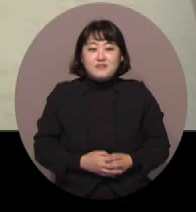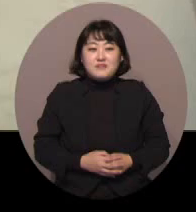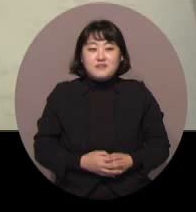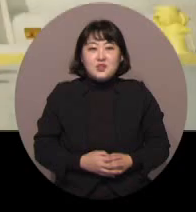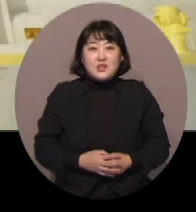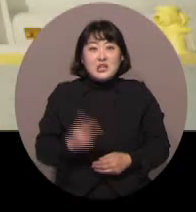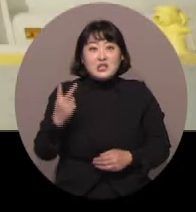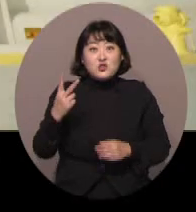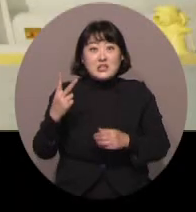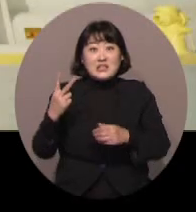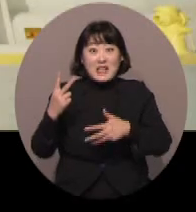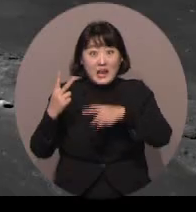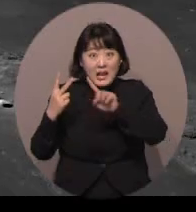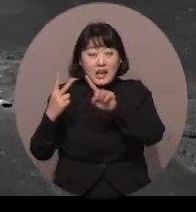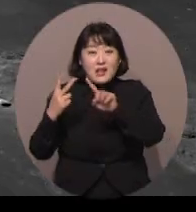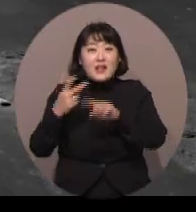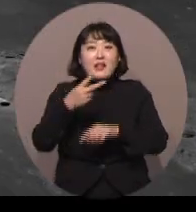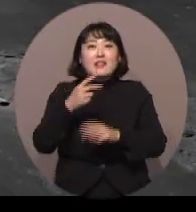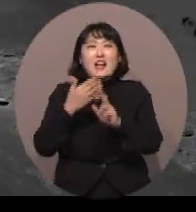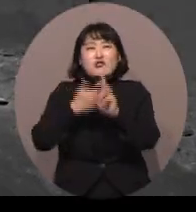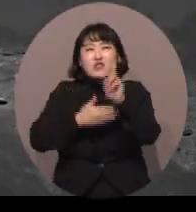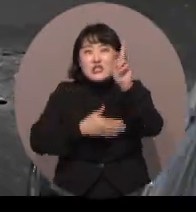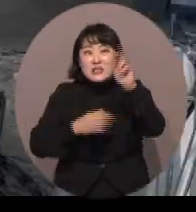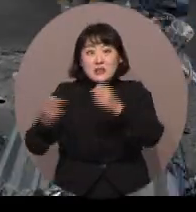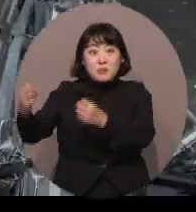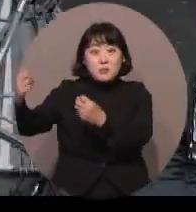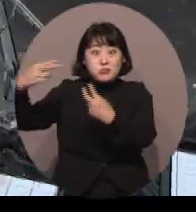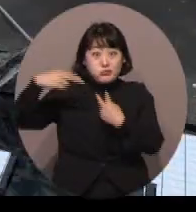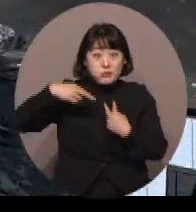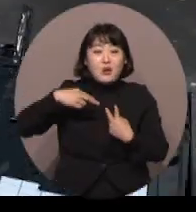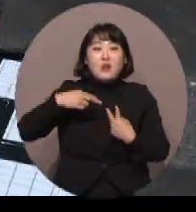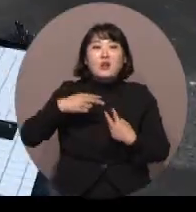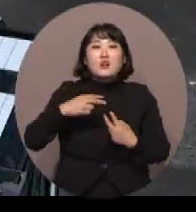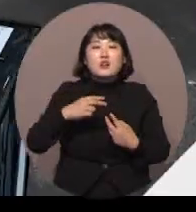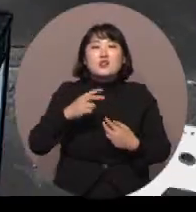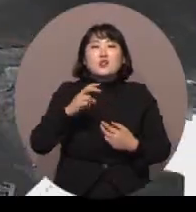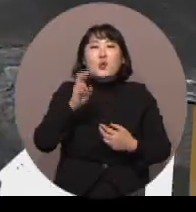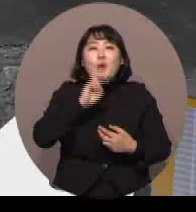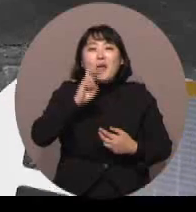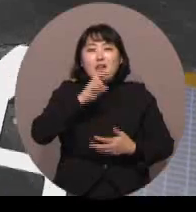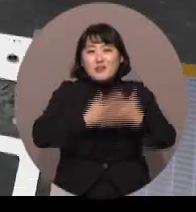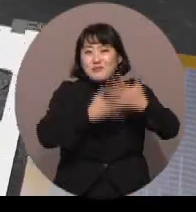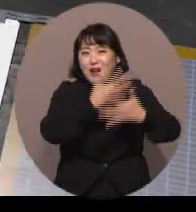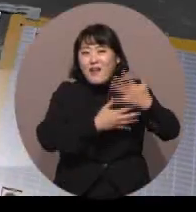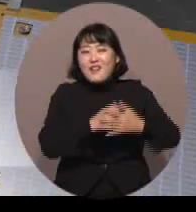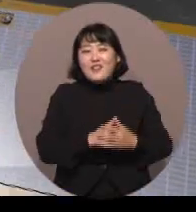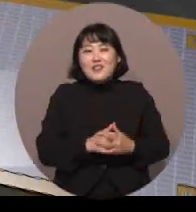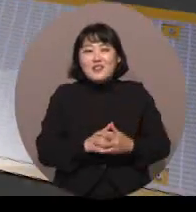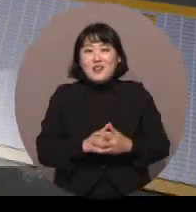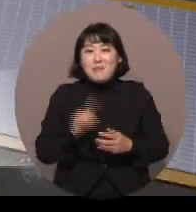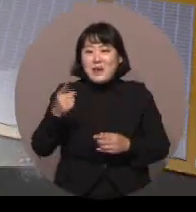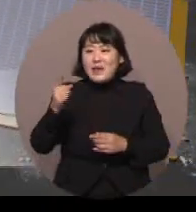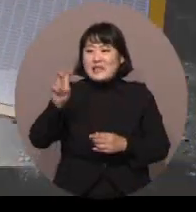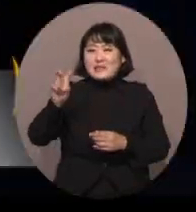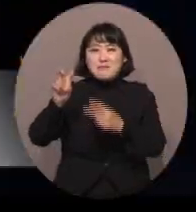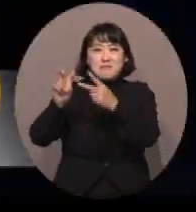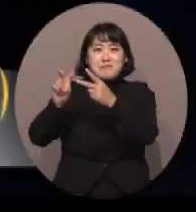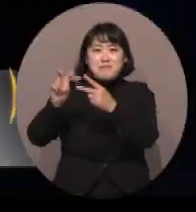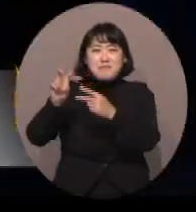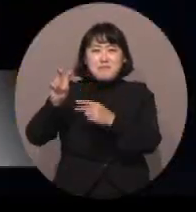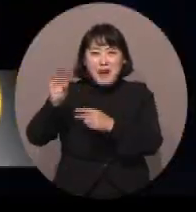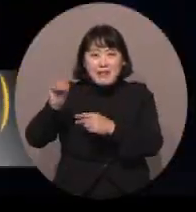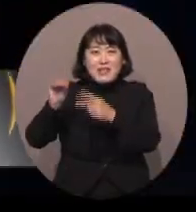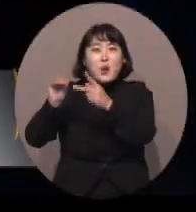두 차례에 걸쳐 다누리가 보내온 방탄소년단의 뮤직비디오입니다. 지구에서 120여만 킬로미터 떨어져